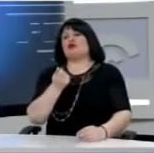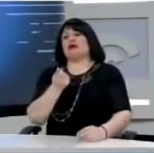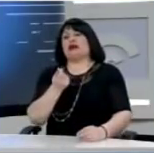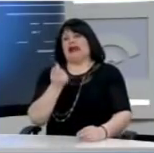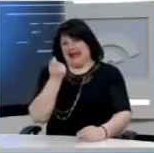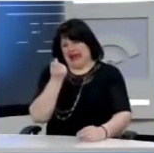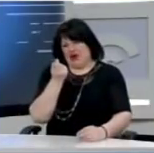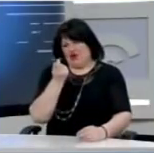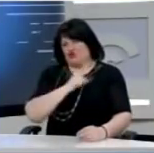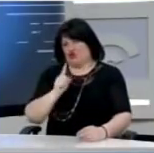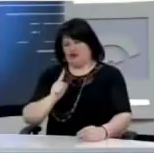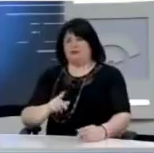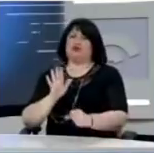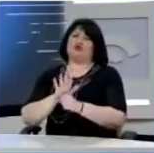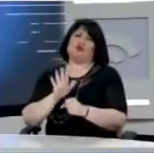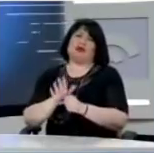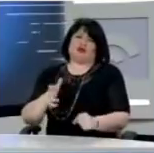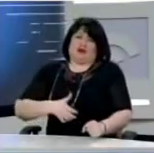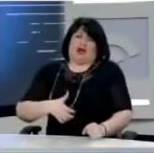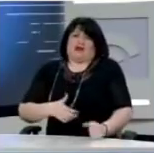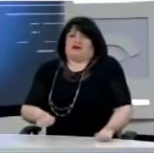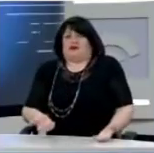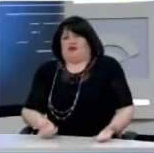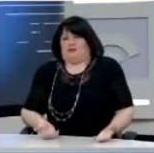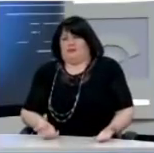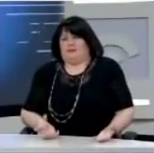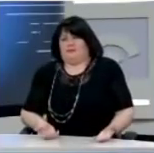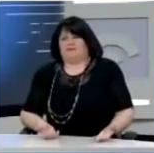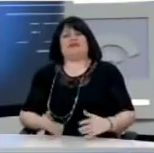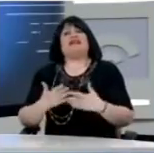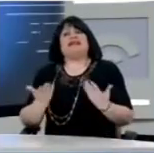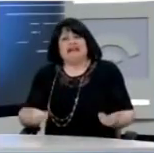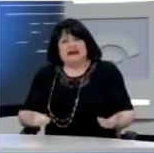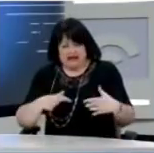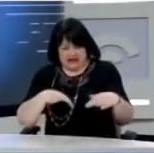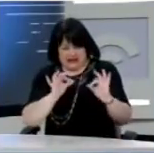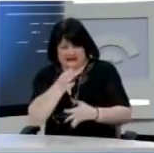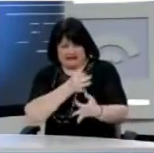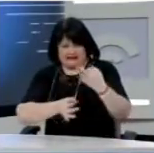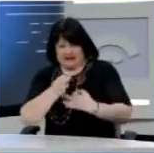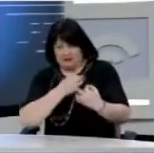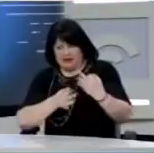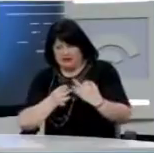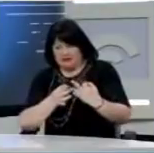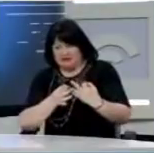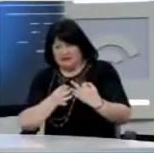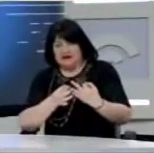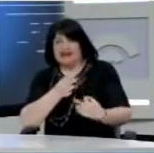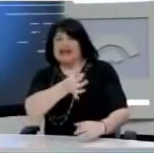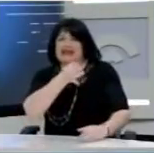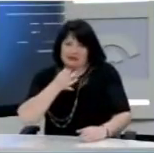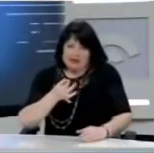Και είναι τουλάχιστον αστείο, κύριε Μητσοτάκη, το γεγονός ότι ξεκινήσατε την ομιλία σας